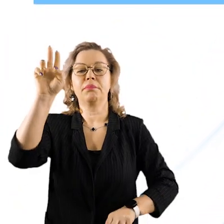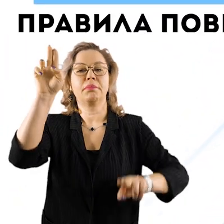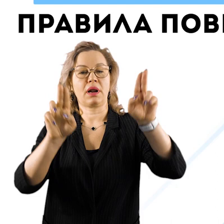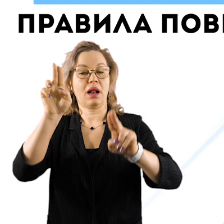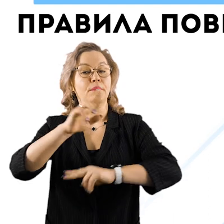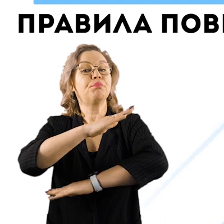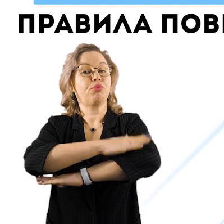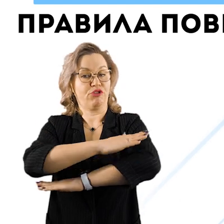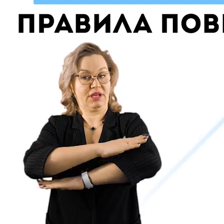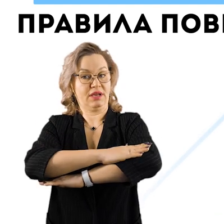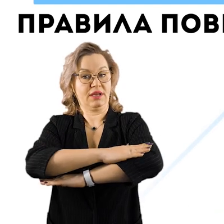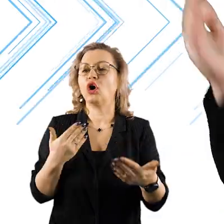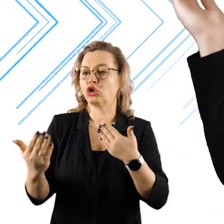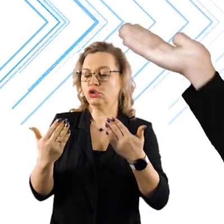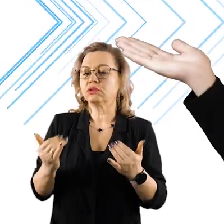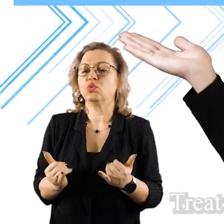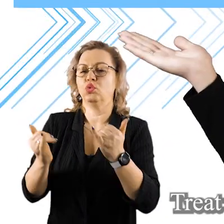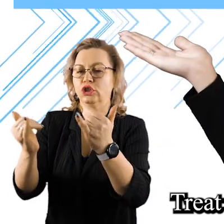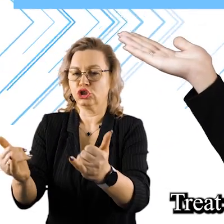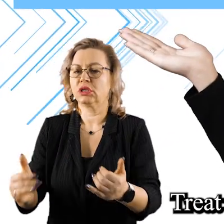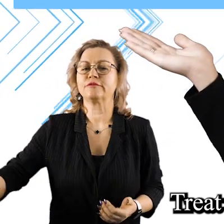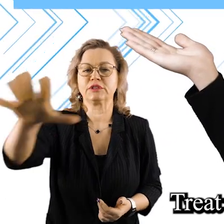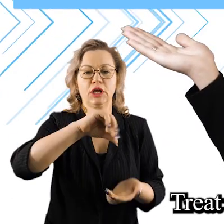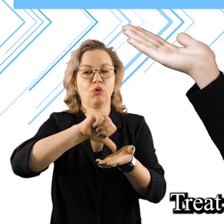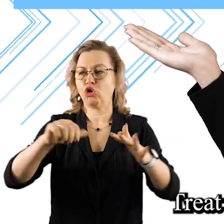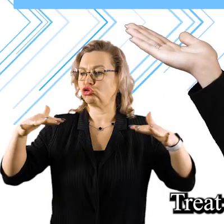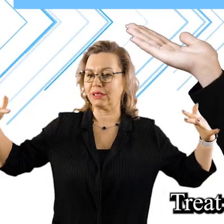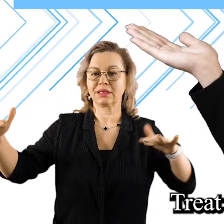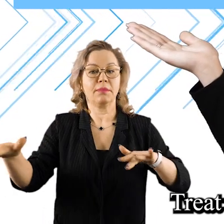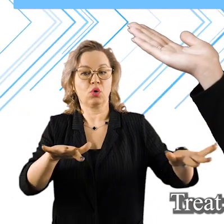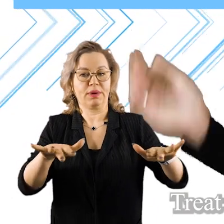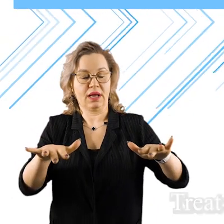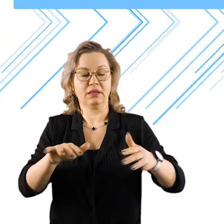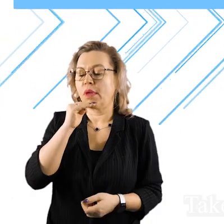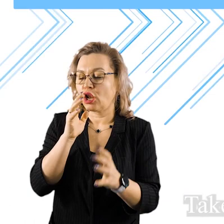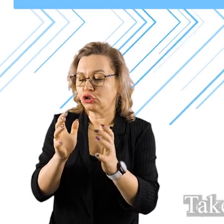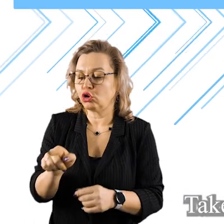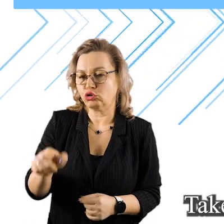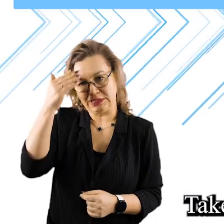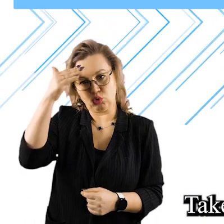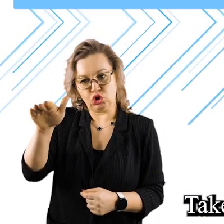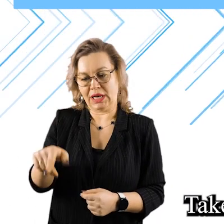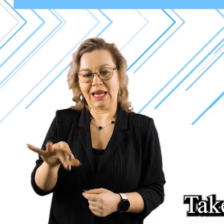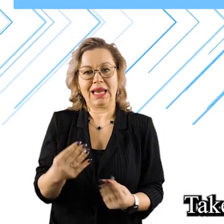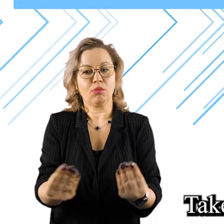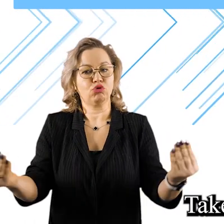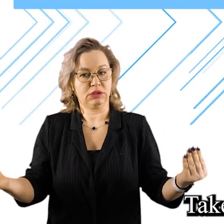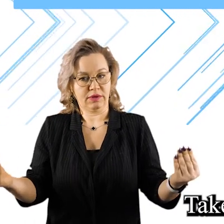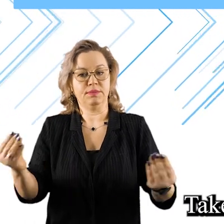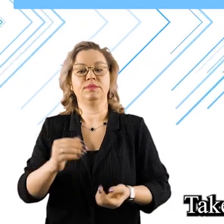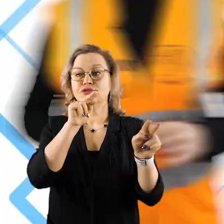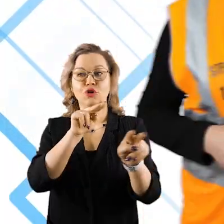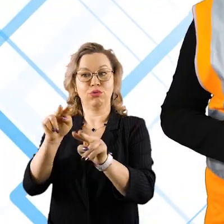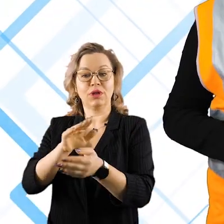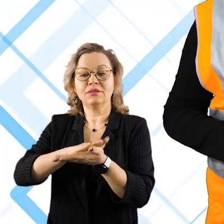Важно правило поведения. Относиться уважительно ко всем участникам мероприятия. Бережно относиться к чужому